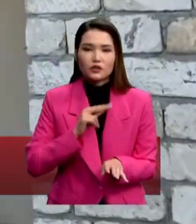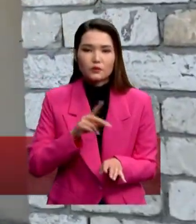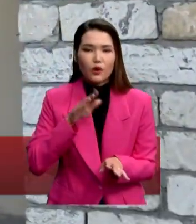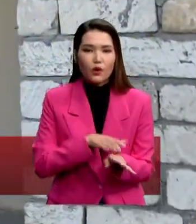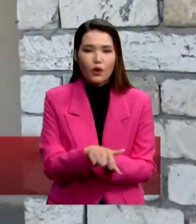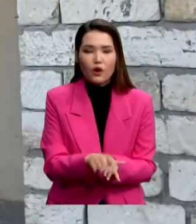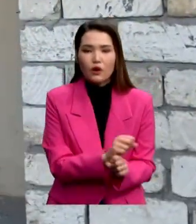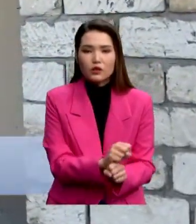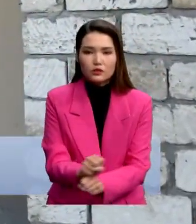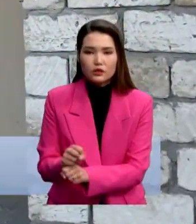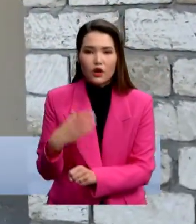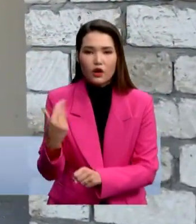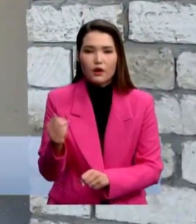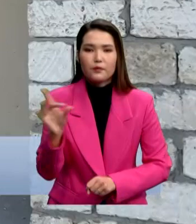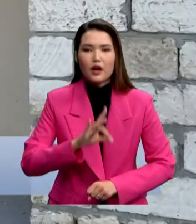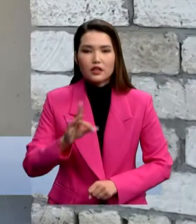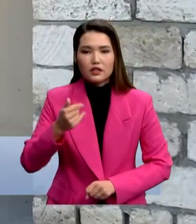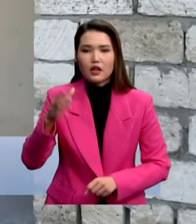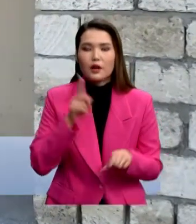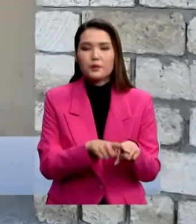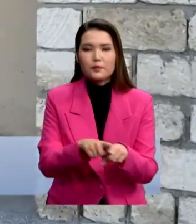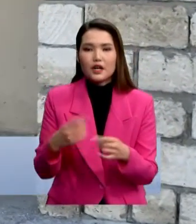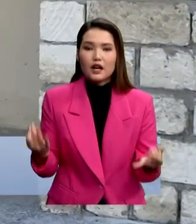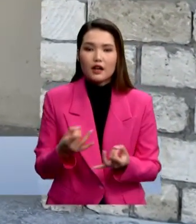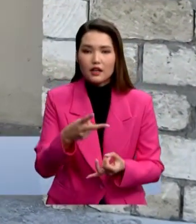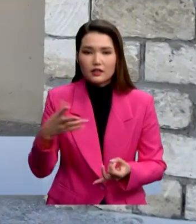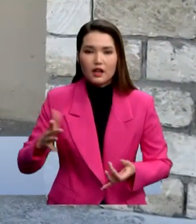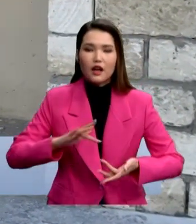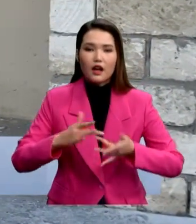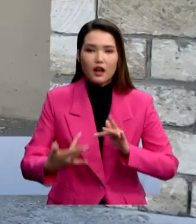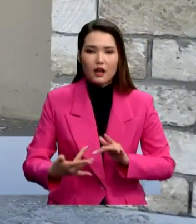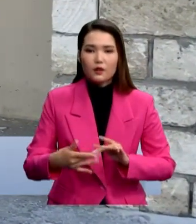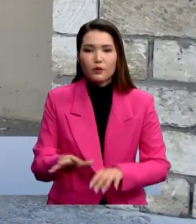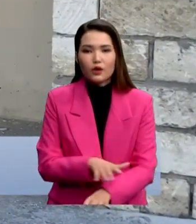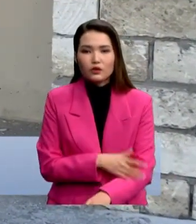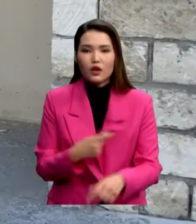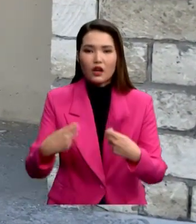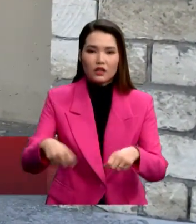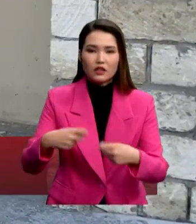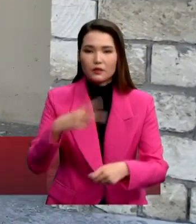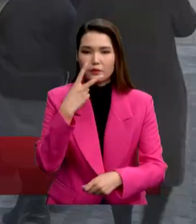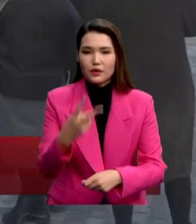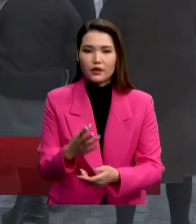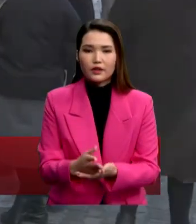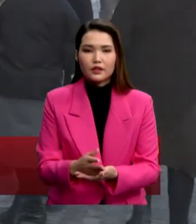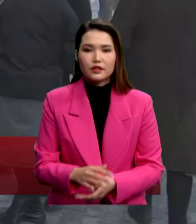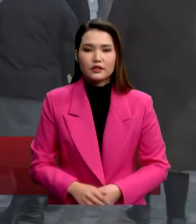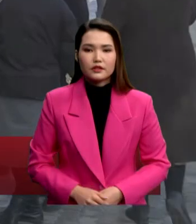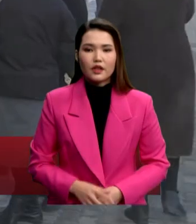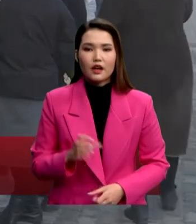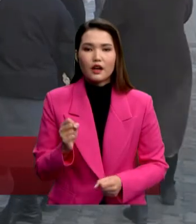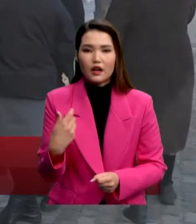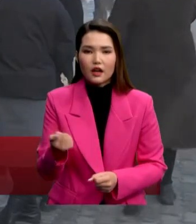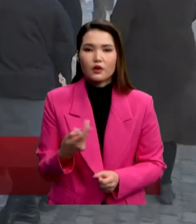тұр. Нысан маңында шыбын ызыңы да білінбейді. Бір қызығы пәтерлер әлеуметтік желіде әлі сатылып жатқан көрінеді. Ақ қараны